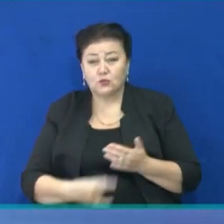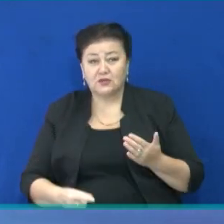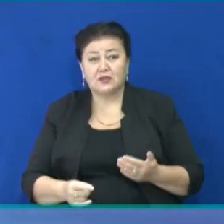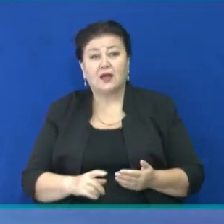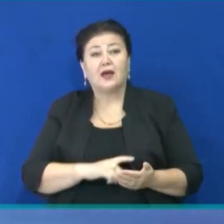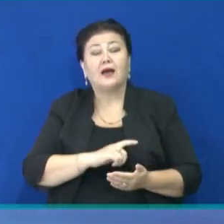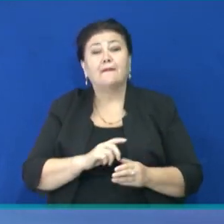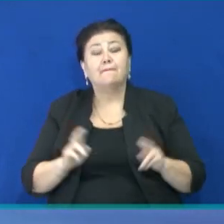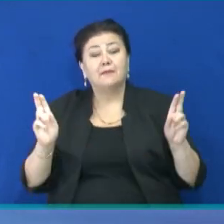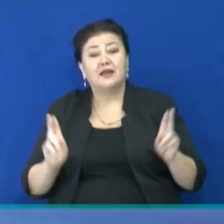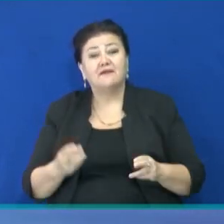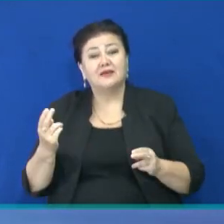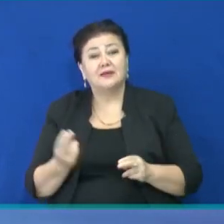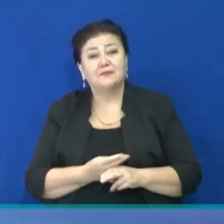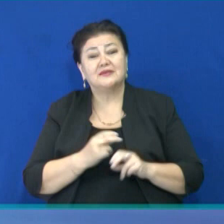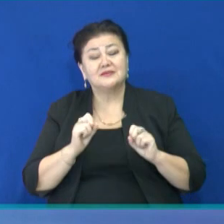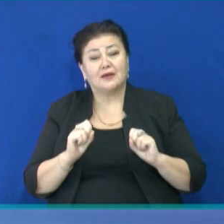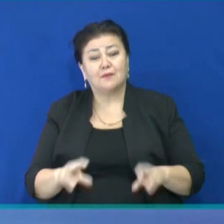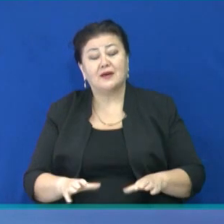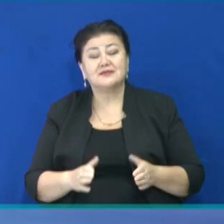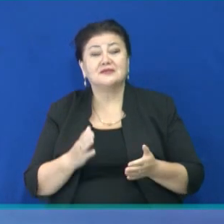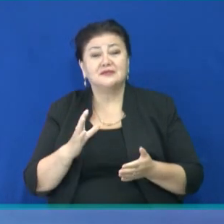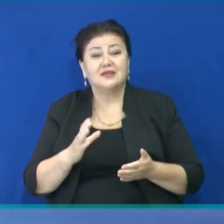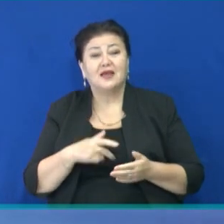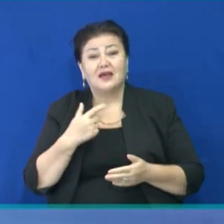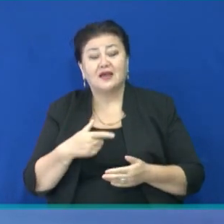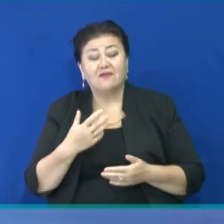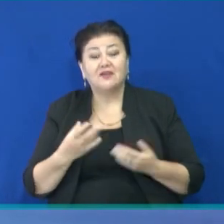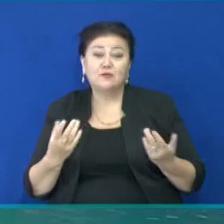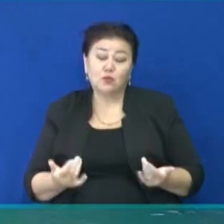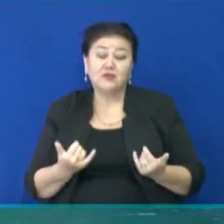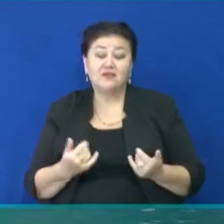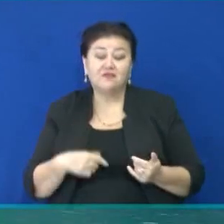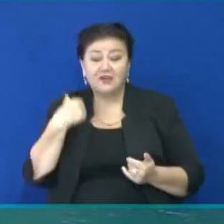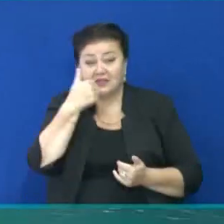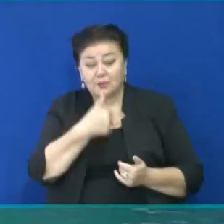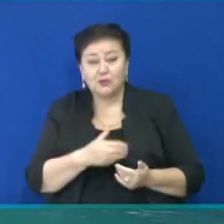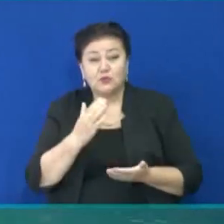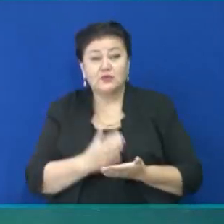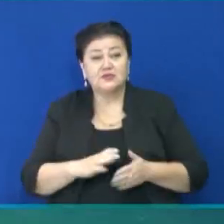туралы ұдай айтылып жатқанымен өткінішті жағдайлар байылда тіркелді.